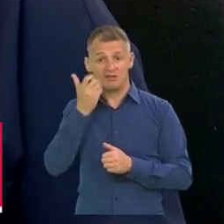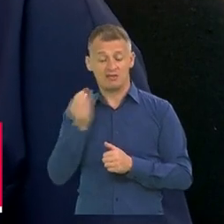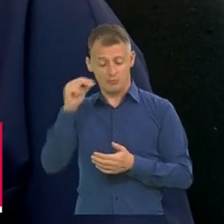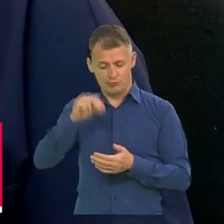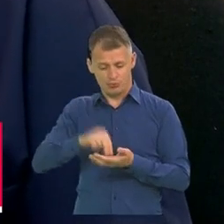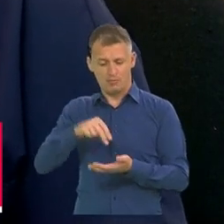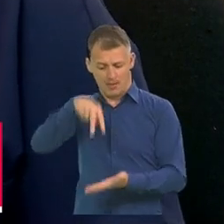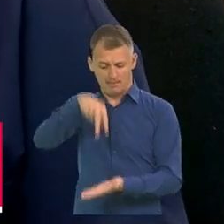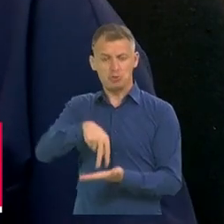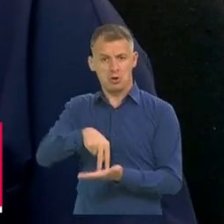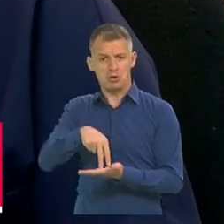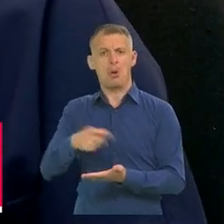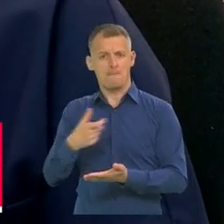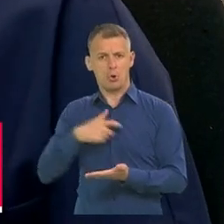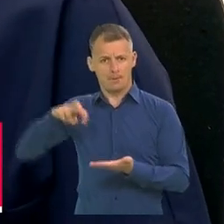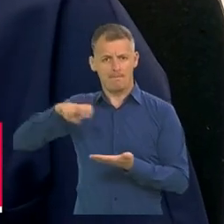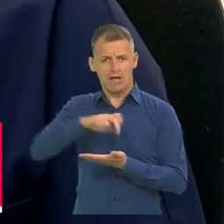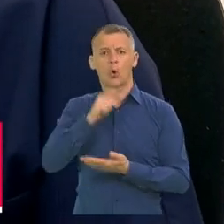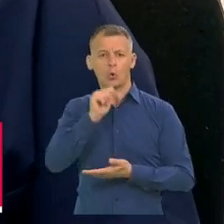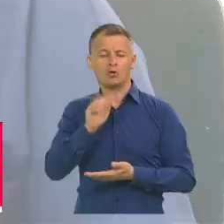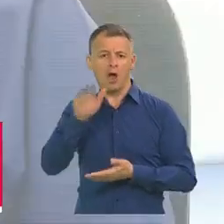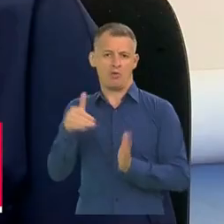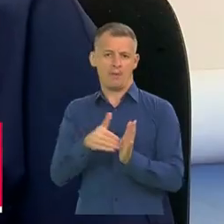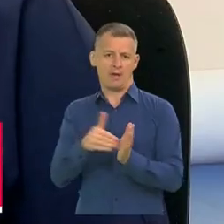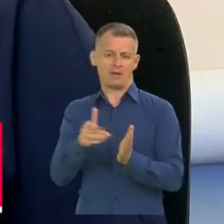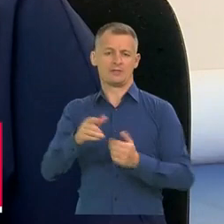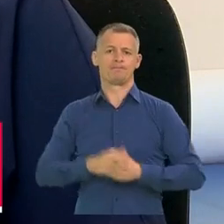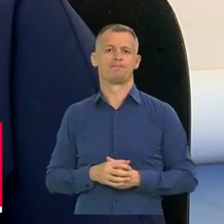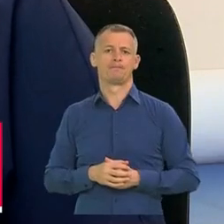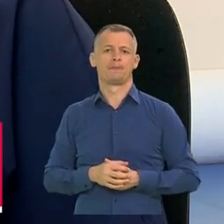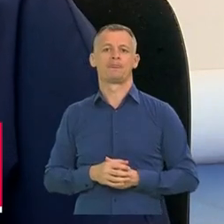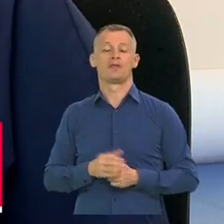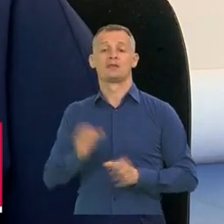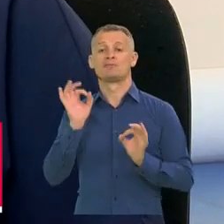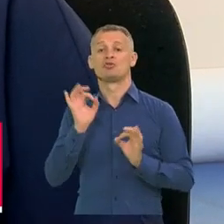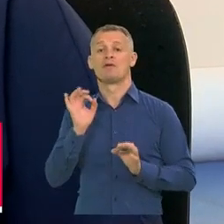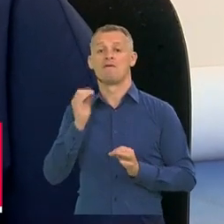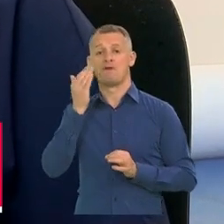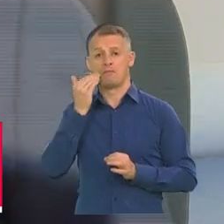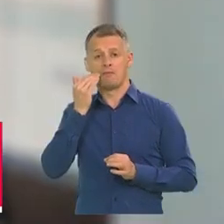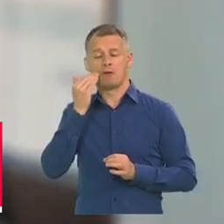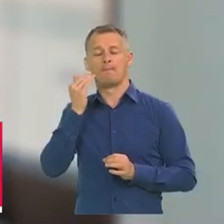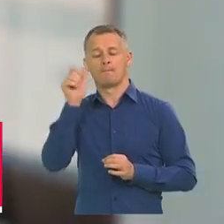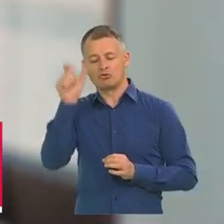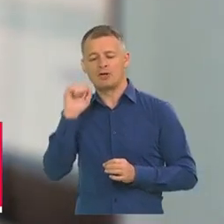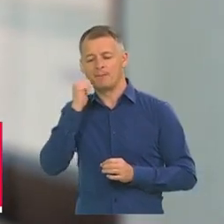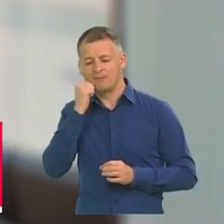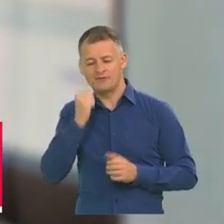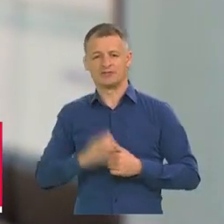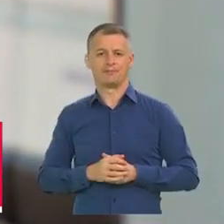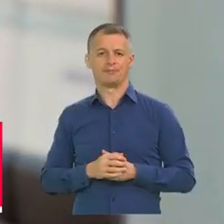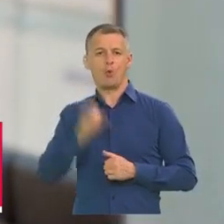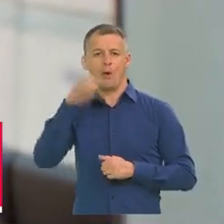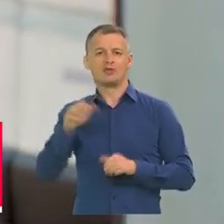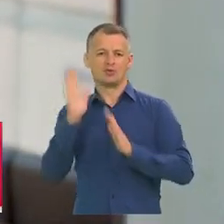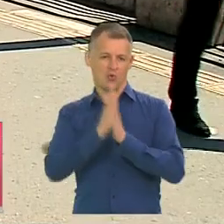picioare se pot deplasa unde au de mers. De obicei, persoanele în vârstă au mai mari probleme. Oamenii sunt rugați să respecte